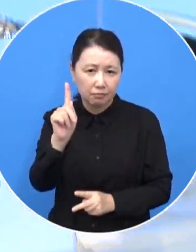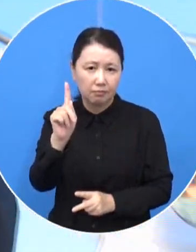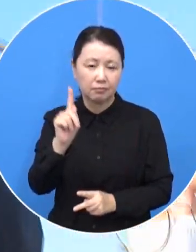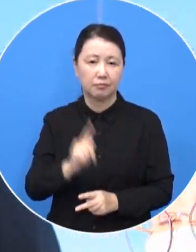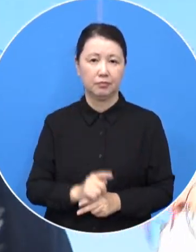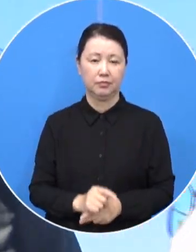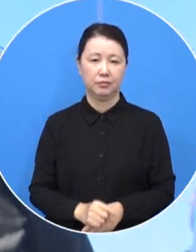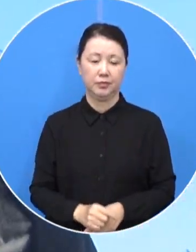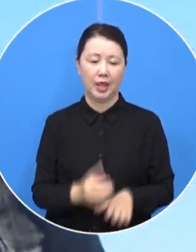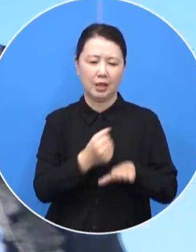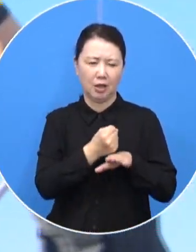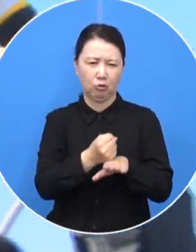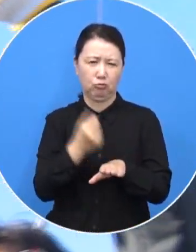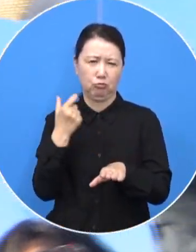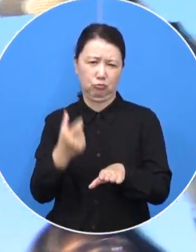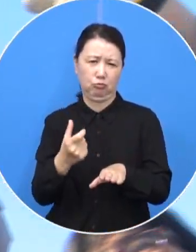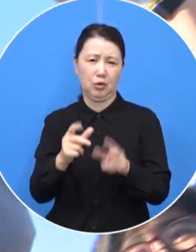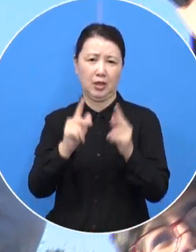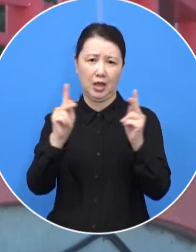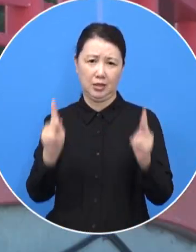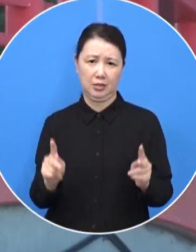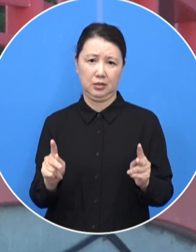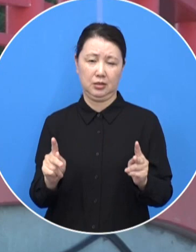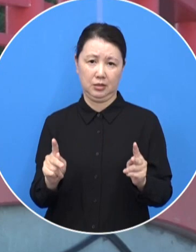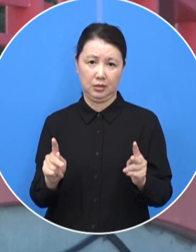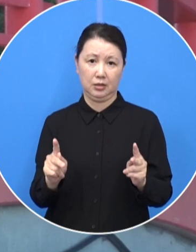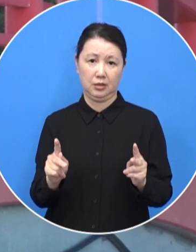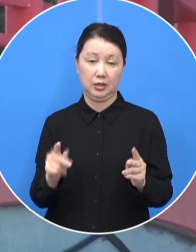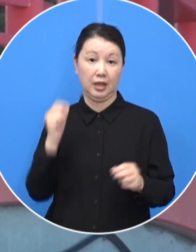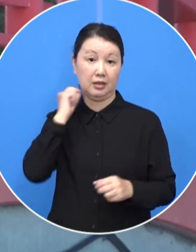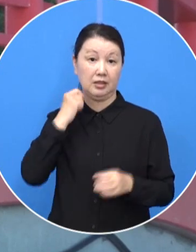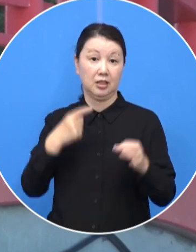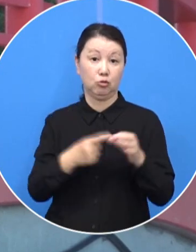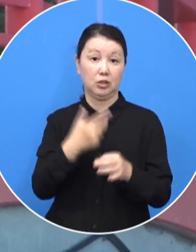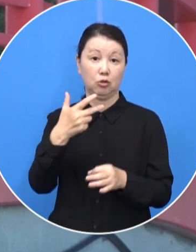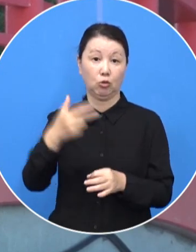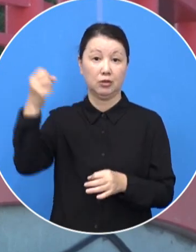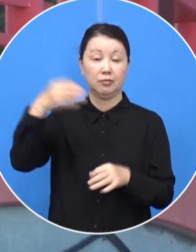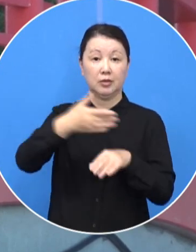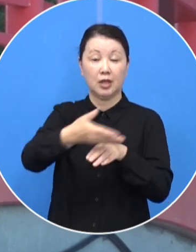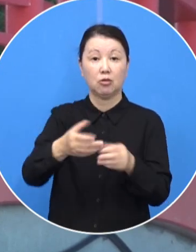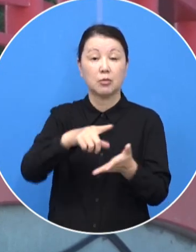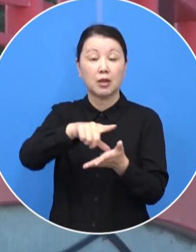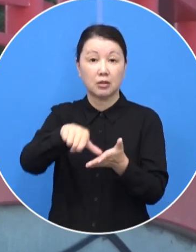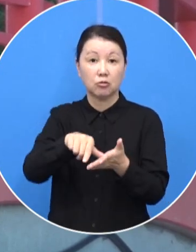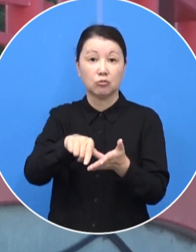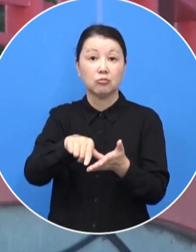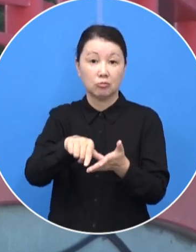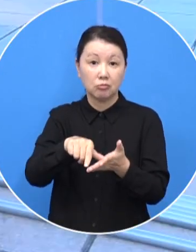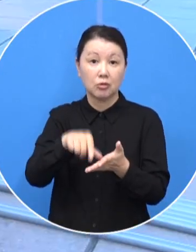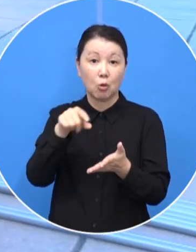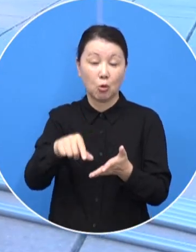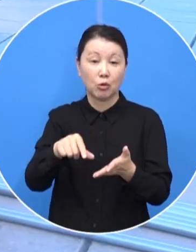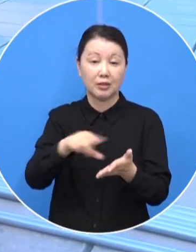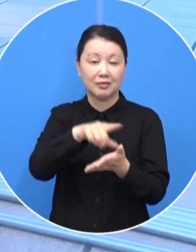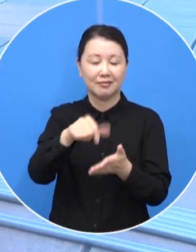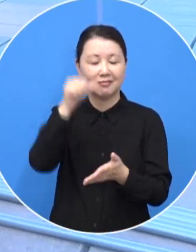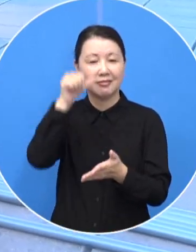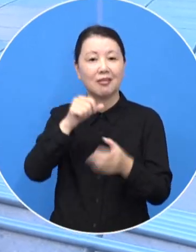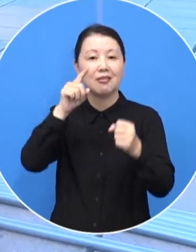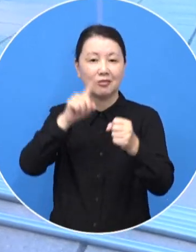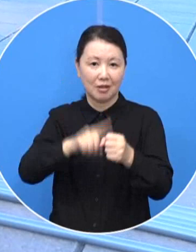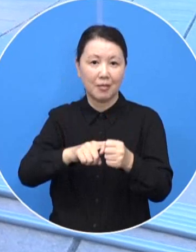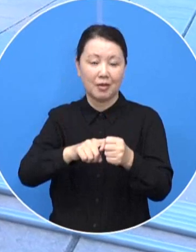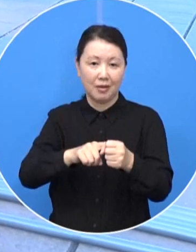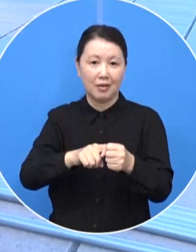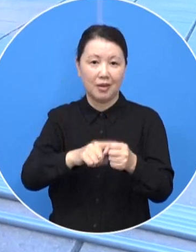られているのが定着です。一木串木野市の照島地区ではこの日、地域に馴染んでも